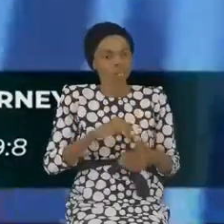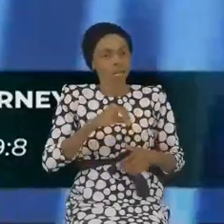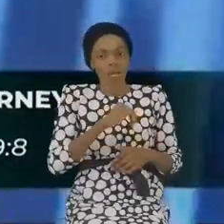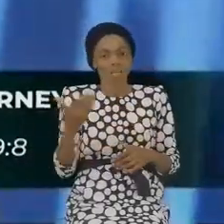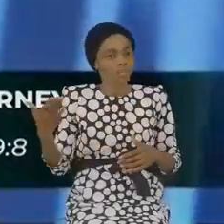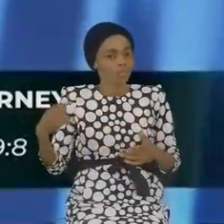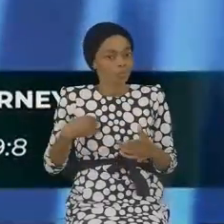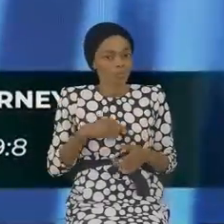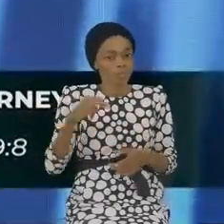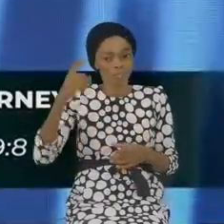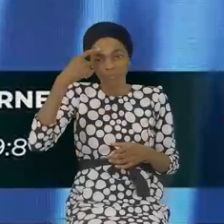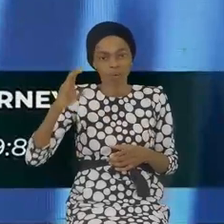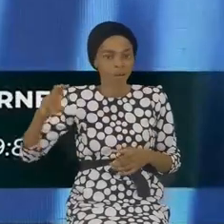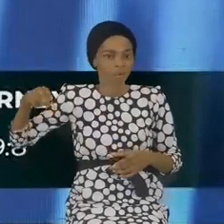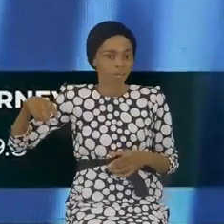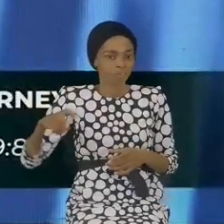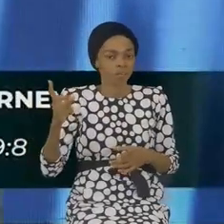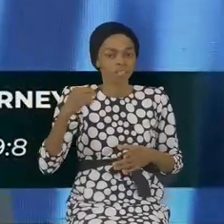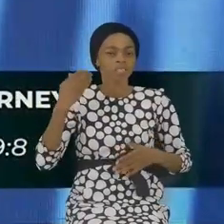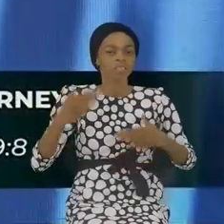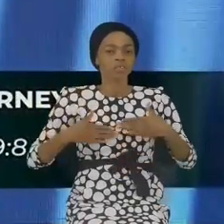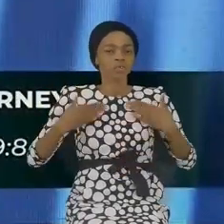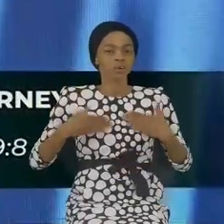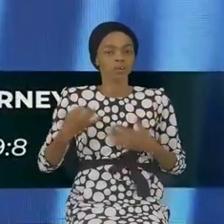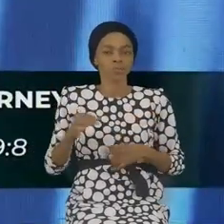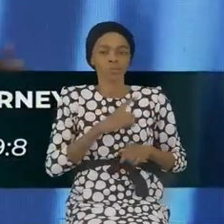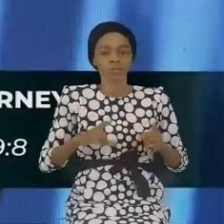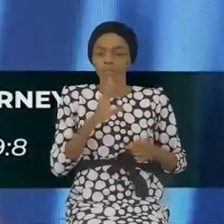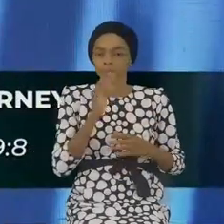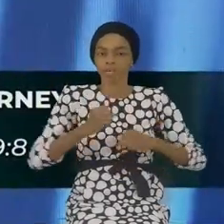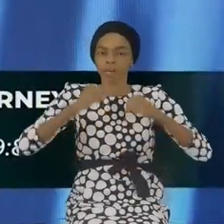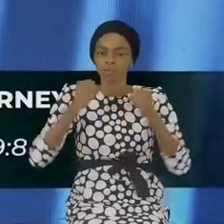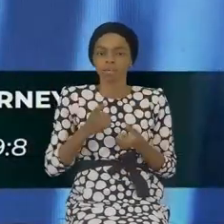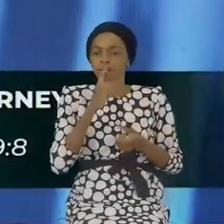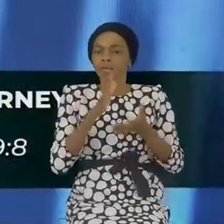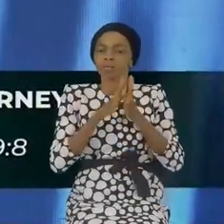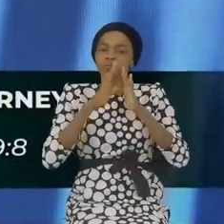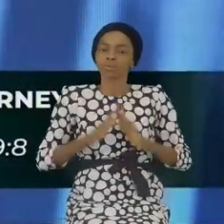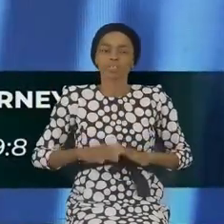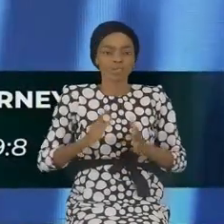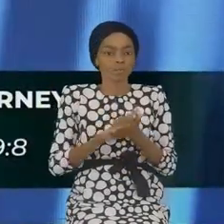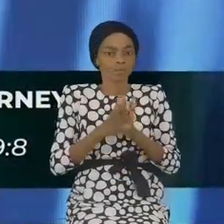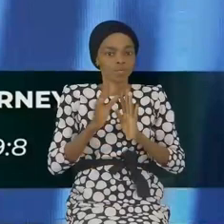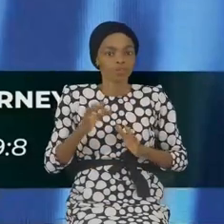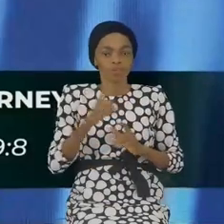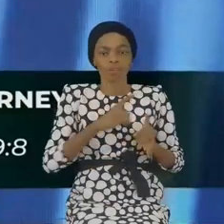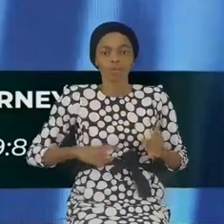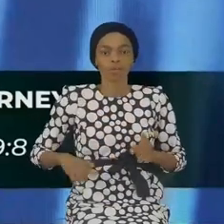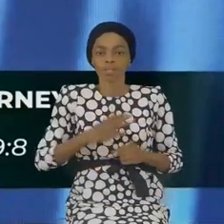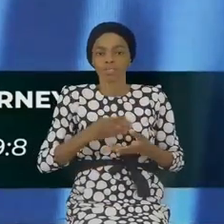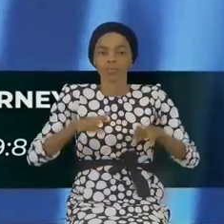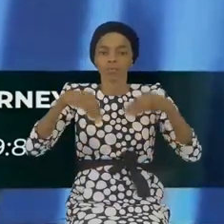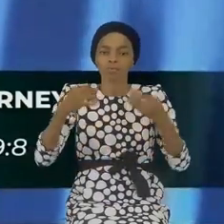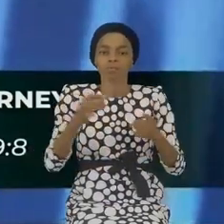quels que soient nos besoins, la joie du Seigneur étant notre force, la paix de Dieu, la provision du Seigneur et la guérison,